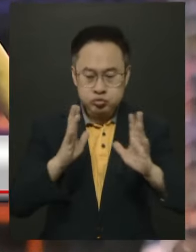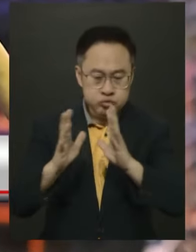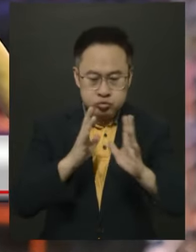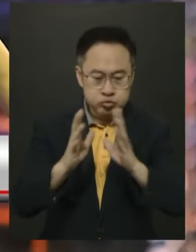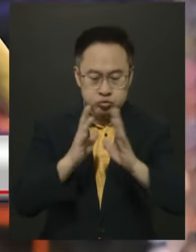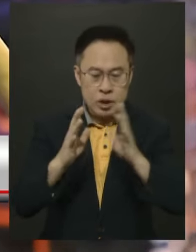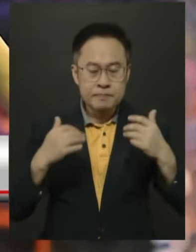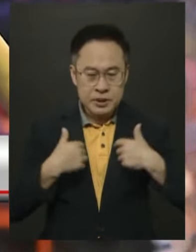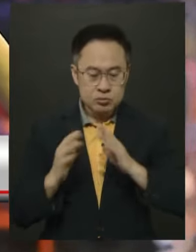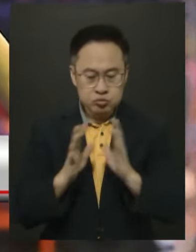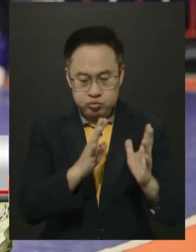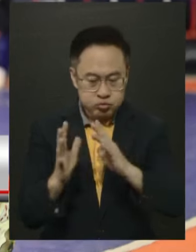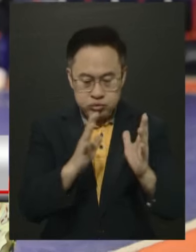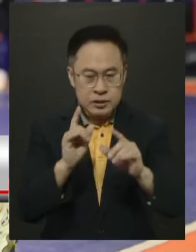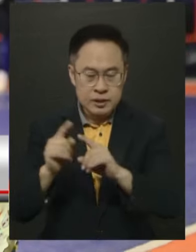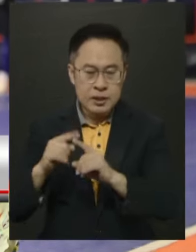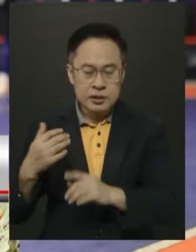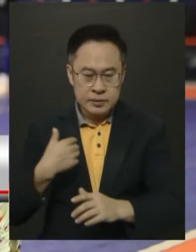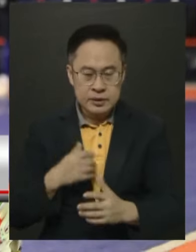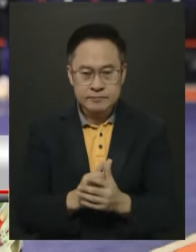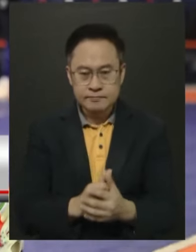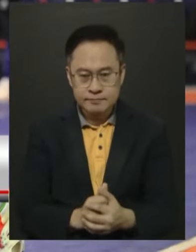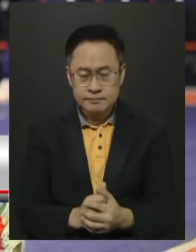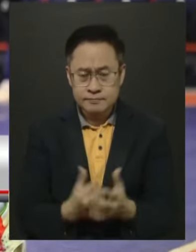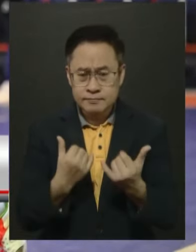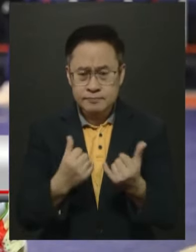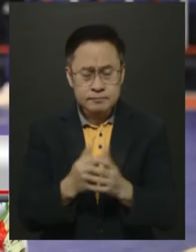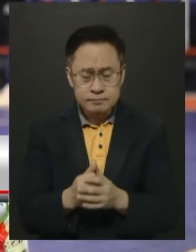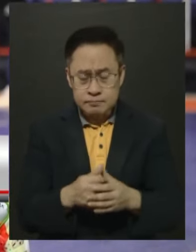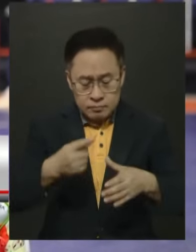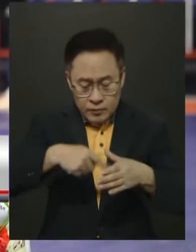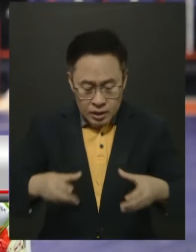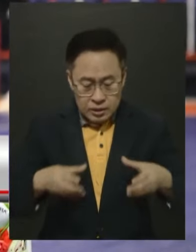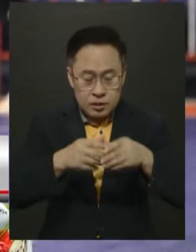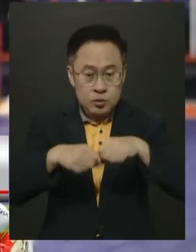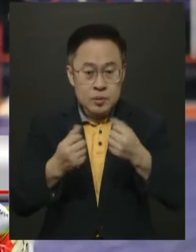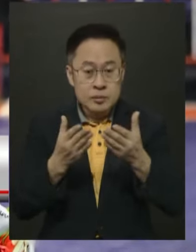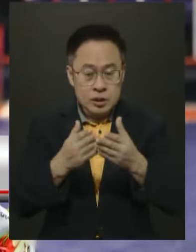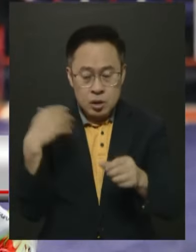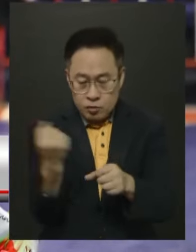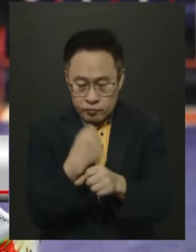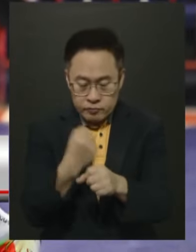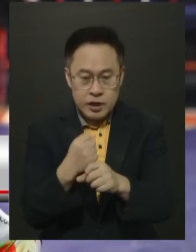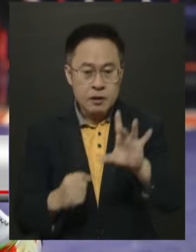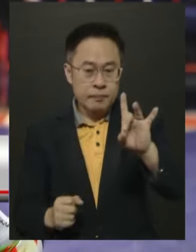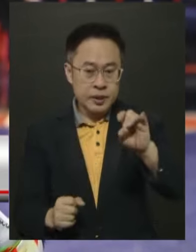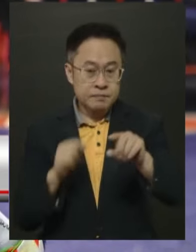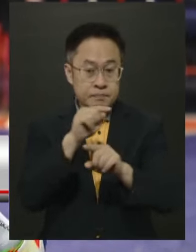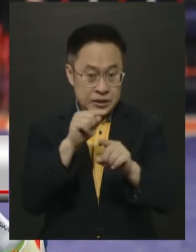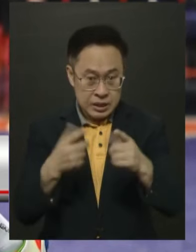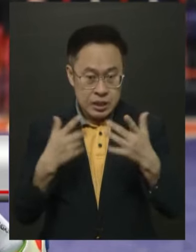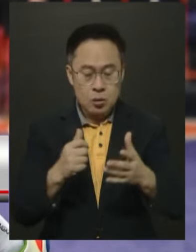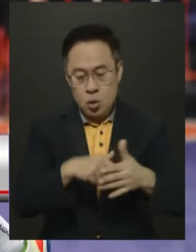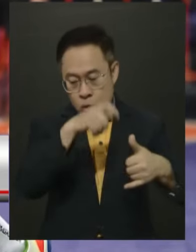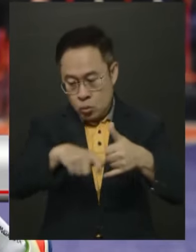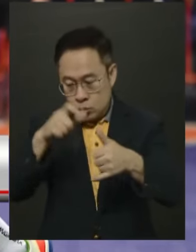แน่นอนนะคะแล้วก็บอกถึงสภาพความพร้อมของทีมว่าณตอนนี้มากกว่า 80% ละเพราะว่าฝึกซ้อมเต็มที่ในทุกๆวันนักเตะแต่ละคน